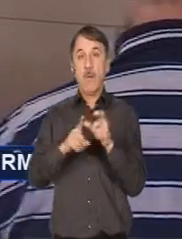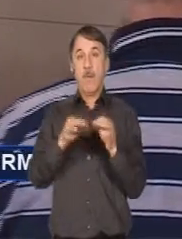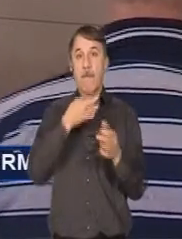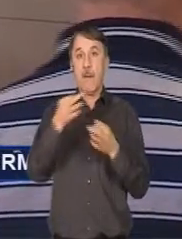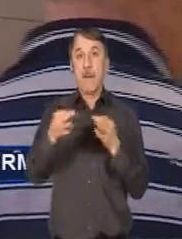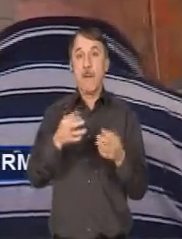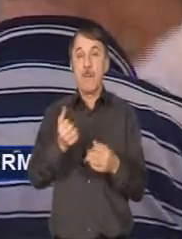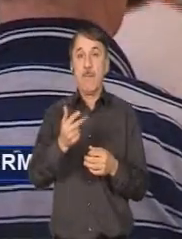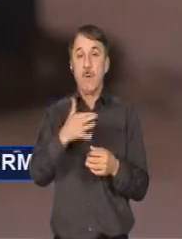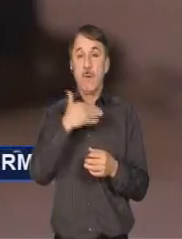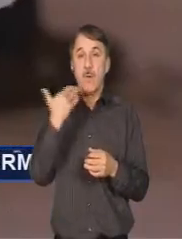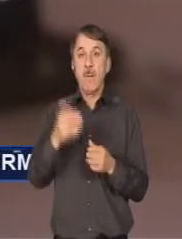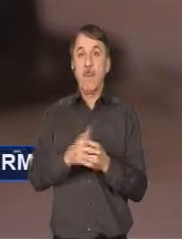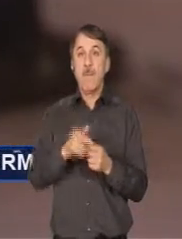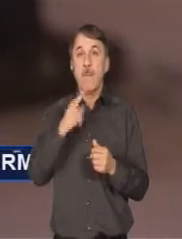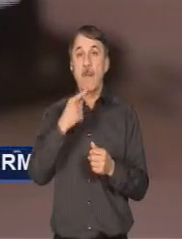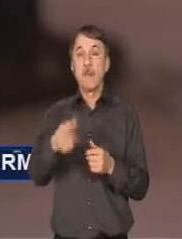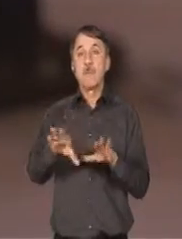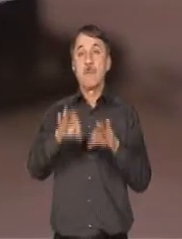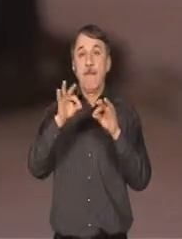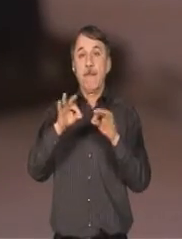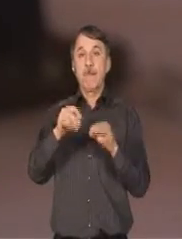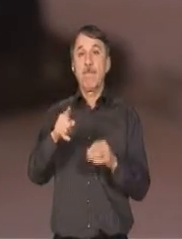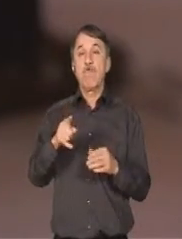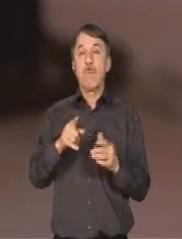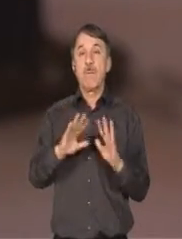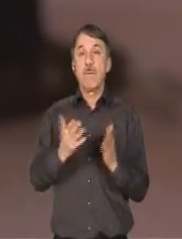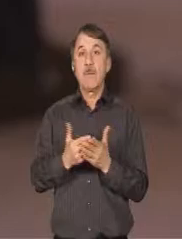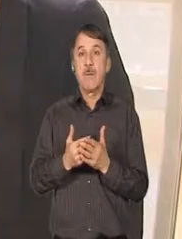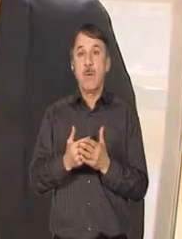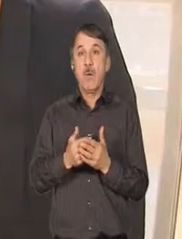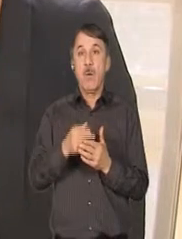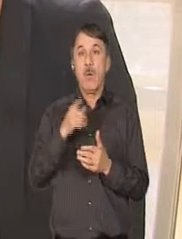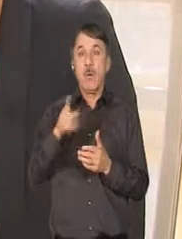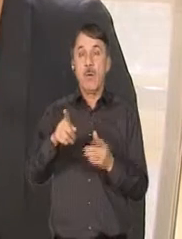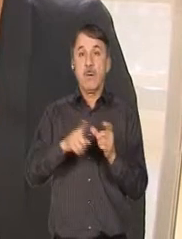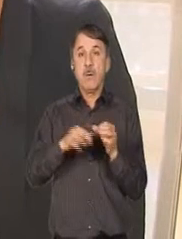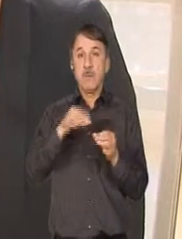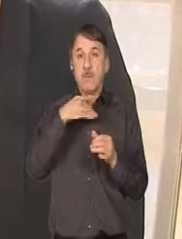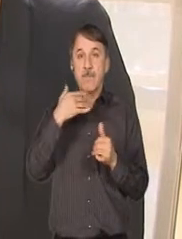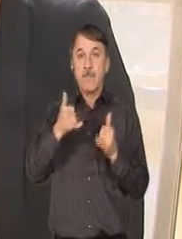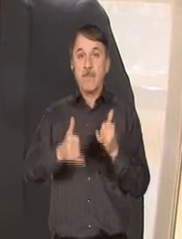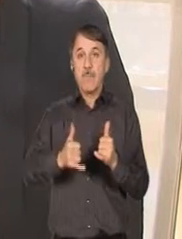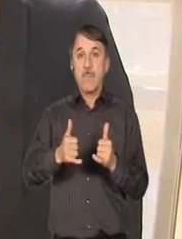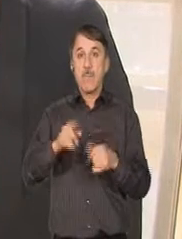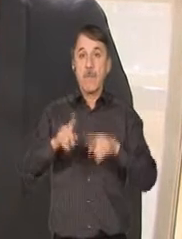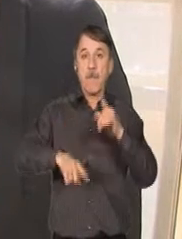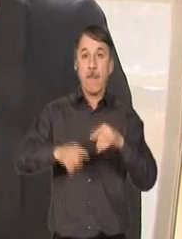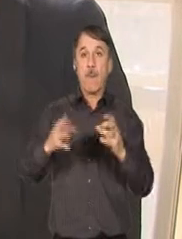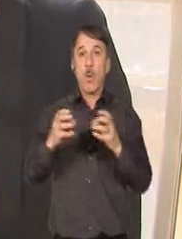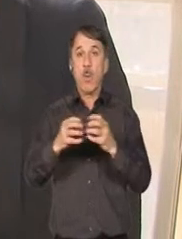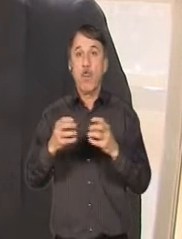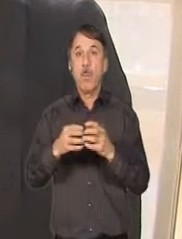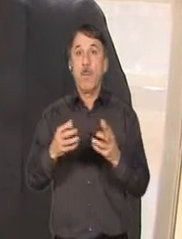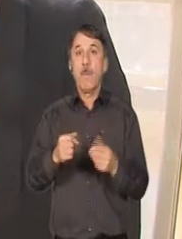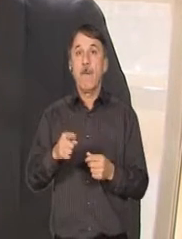rekli su nam i da je u protekloj godini naplativost bila konstantna. Naplativost je inače konstantna i ona na mesečnom